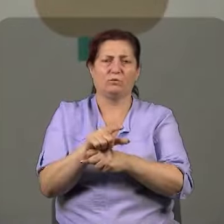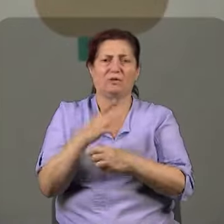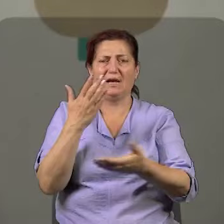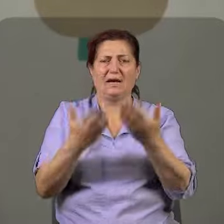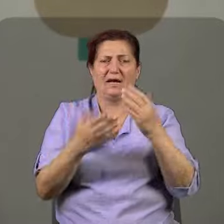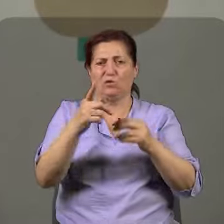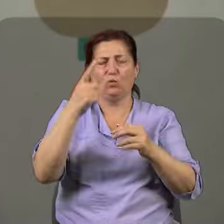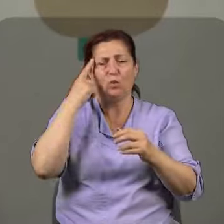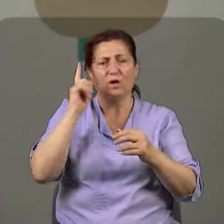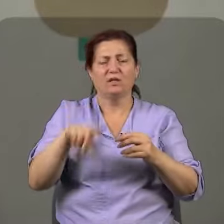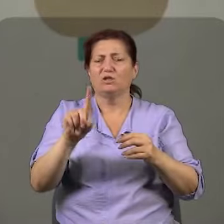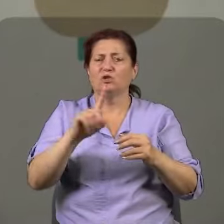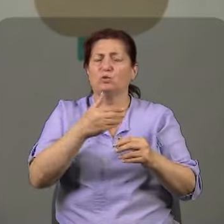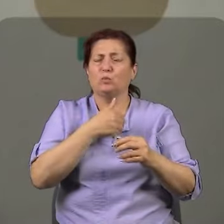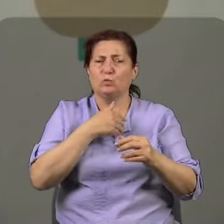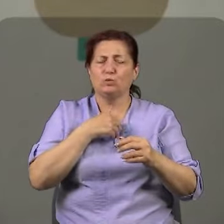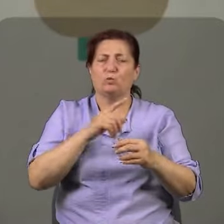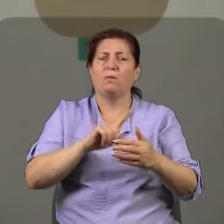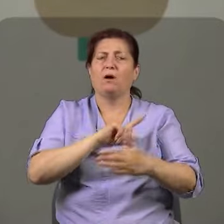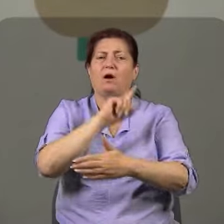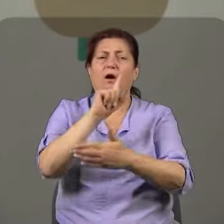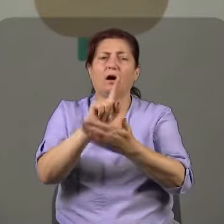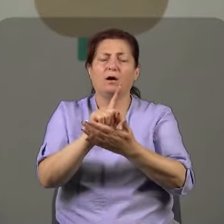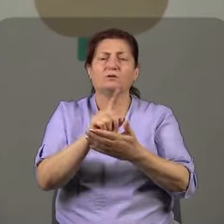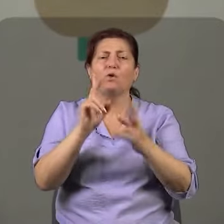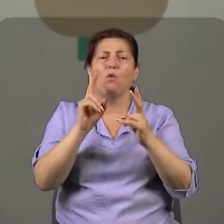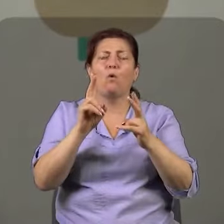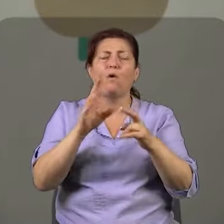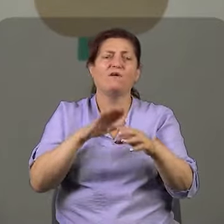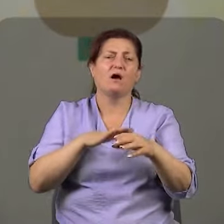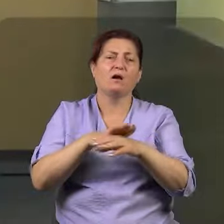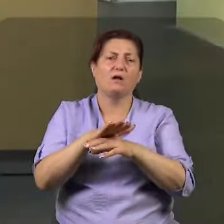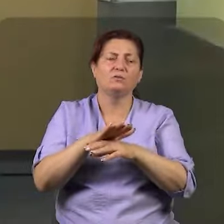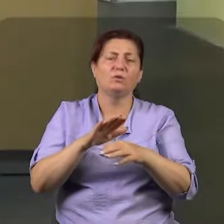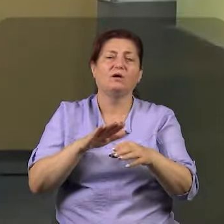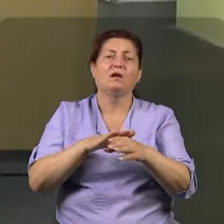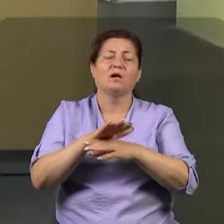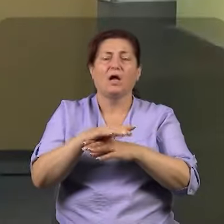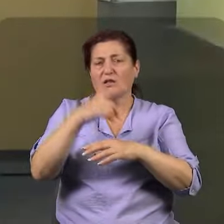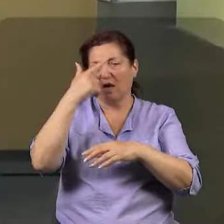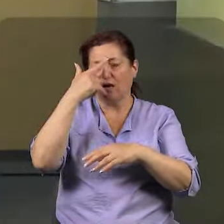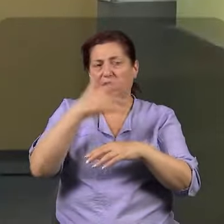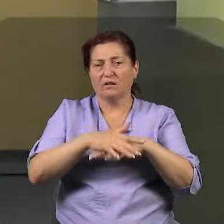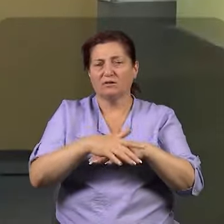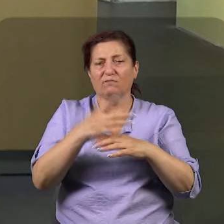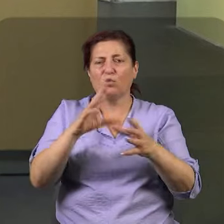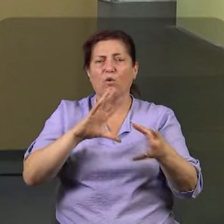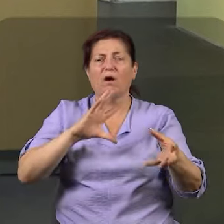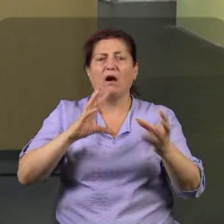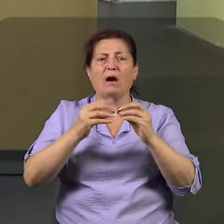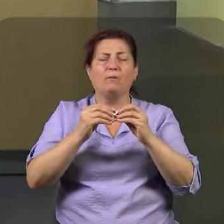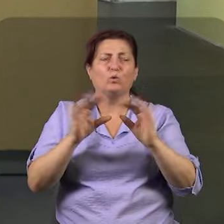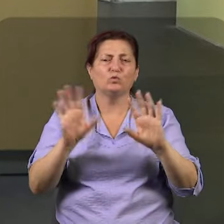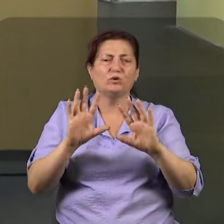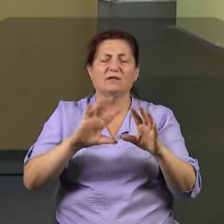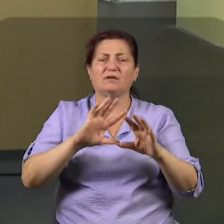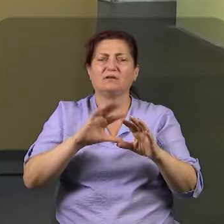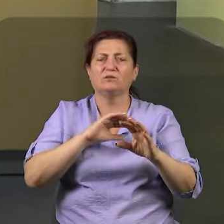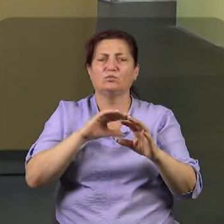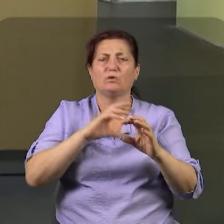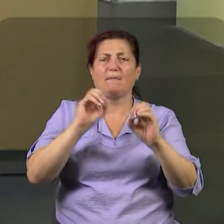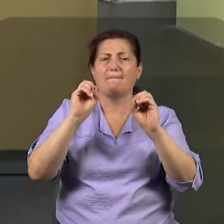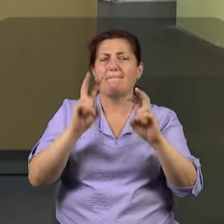գիտես ինչ ես ուզում, արդեն հարցը առաջանում, թե ով է կատարելու դա։ Երբ որ կատարողները հասկանում ես, որ ասենք ամբողջական չեն, լրիվ չեն, այսինքն